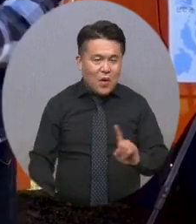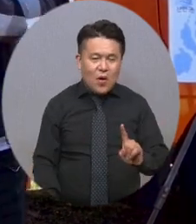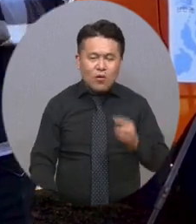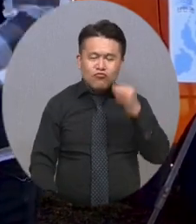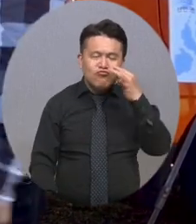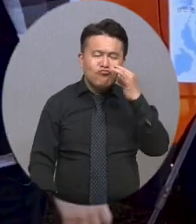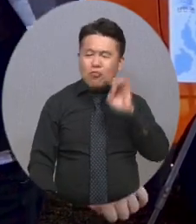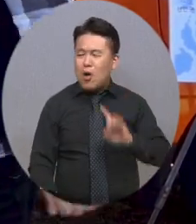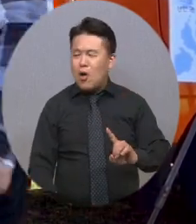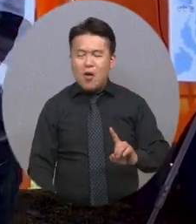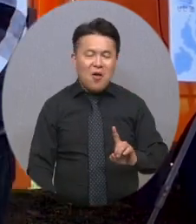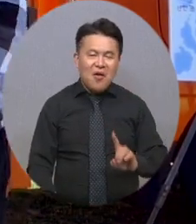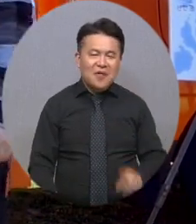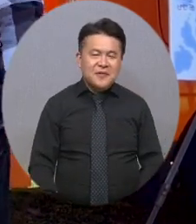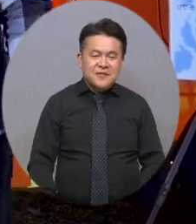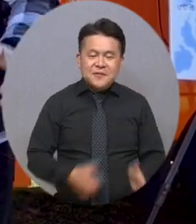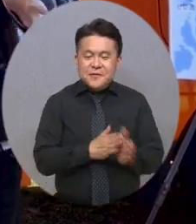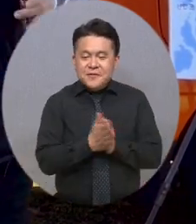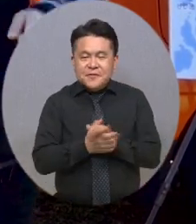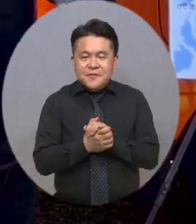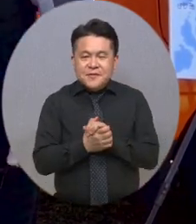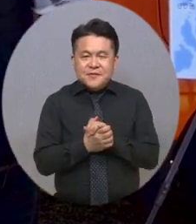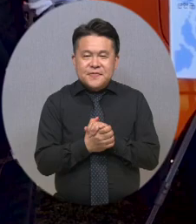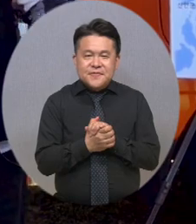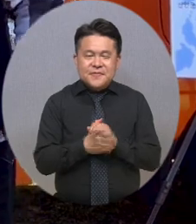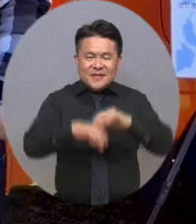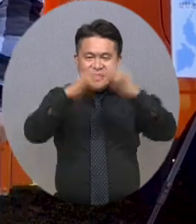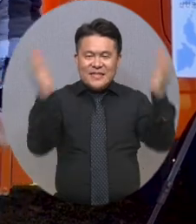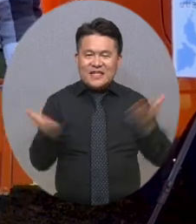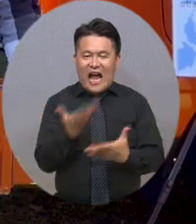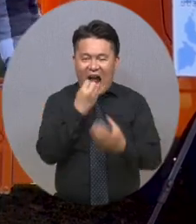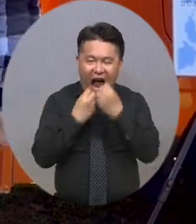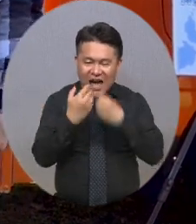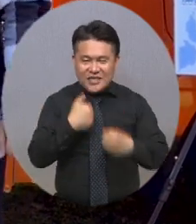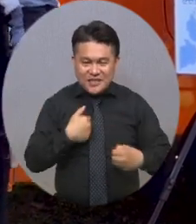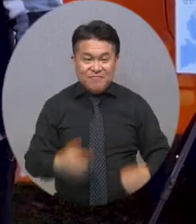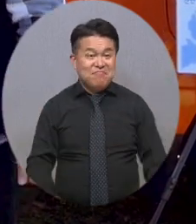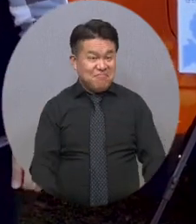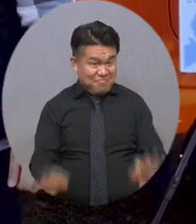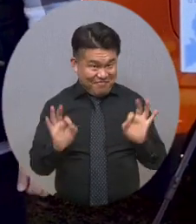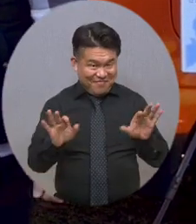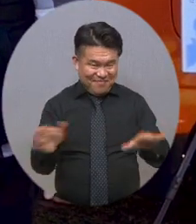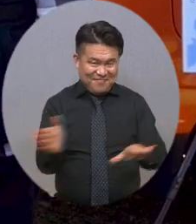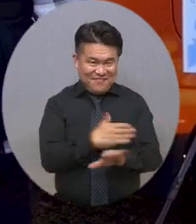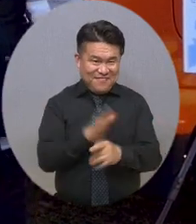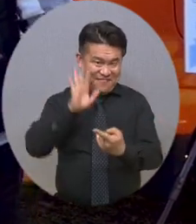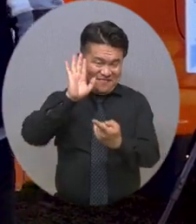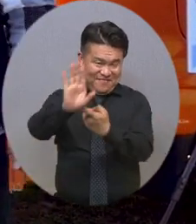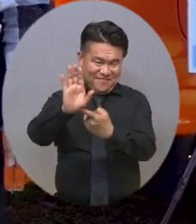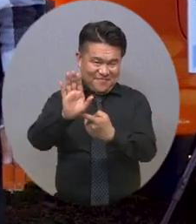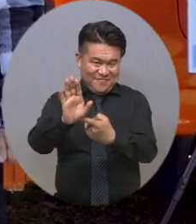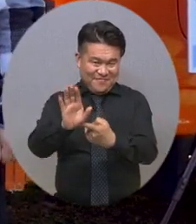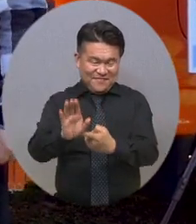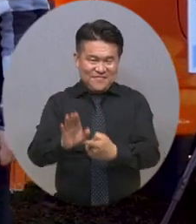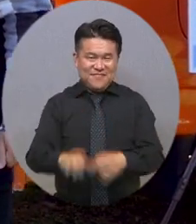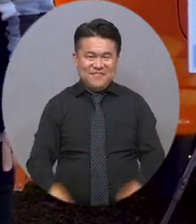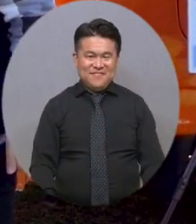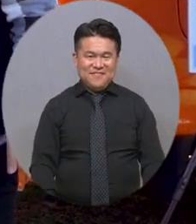맛있는 원칼이 어떤 게 있는지 다 먹어버릴 거야. 아유 좋아. 예. 자 지금부터 공개합니다.